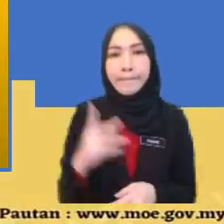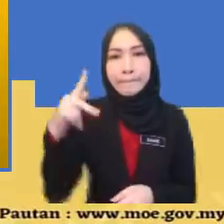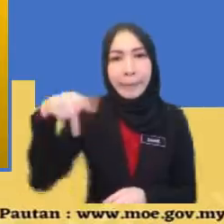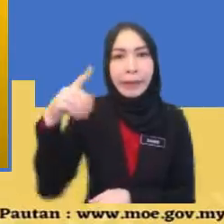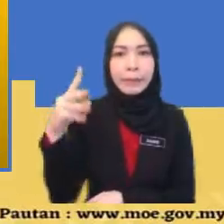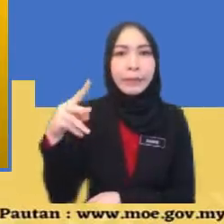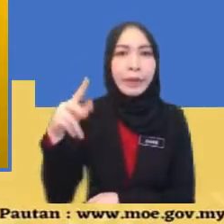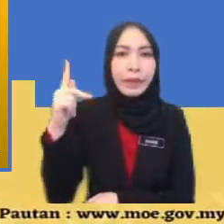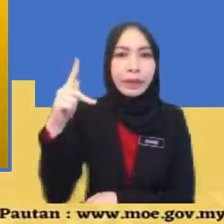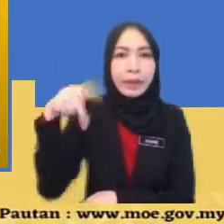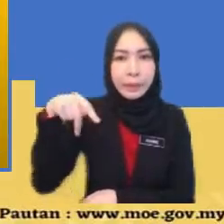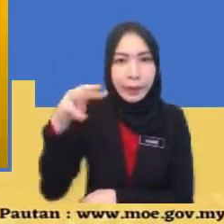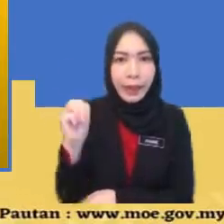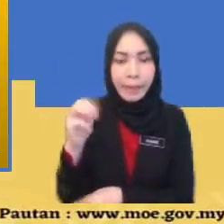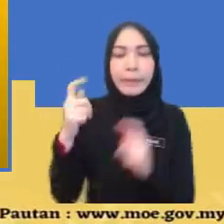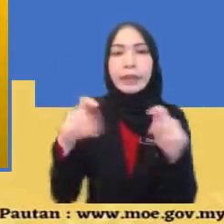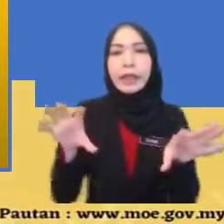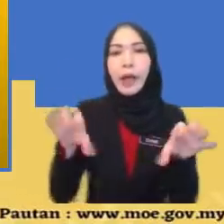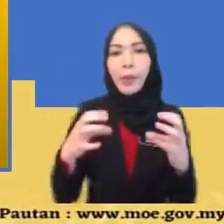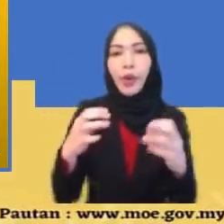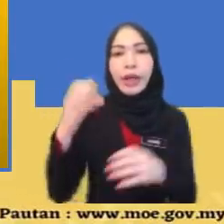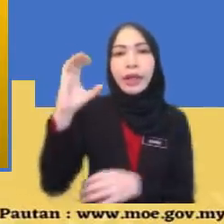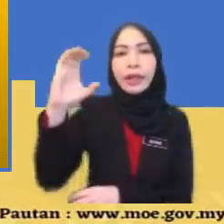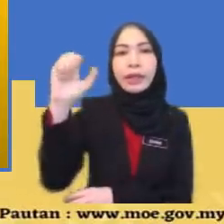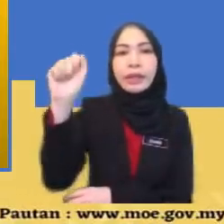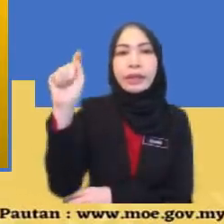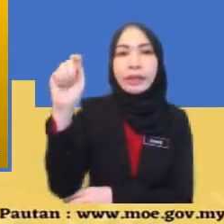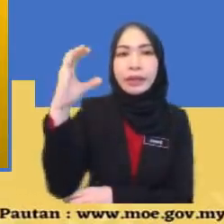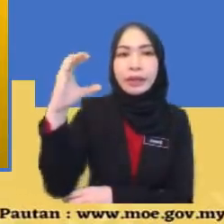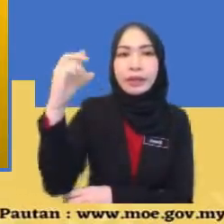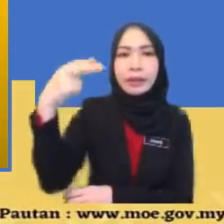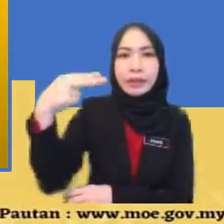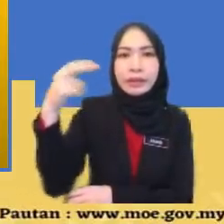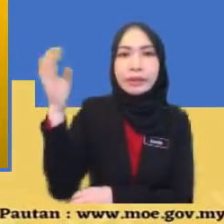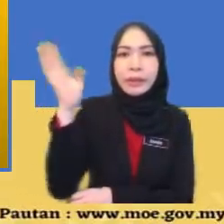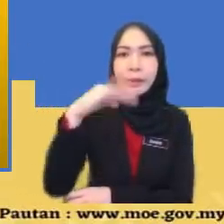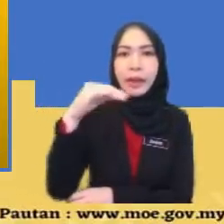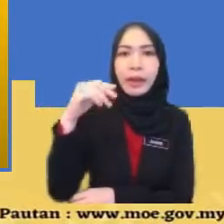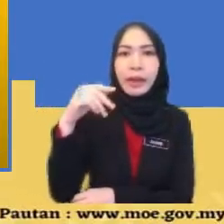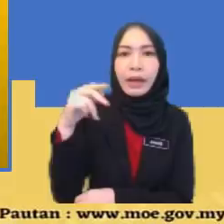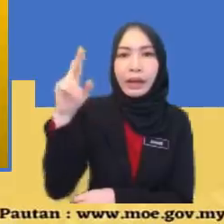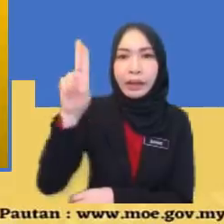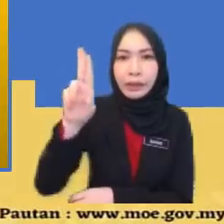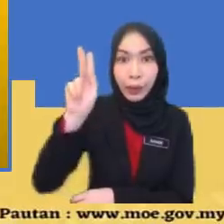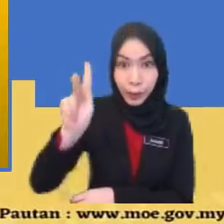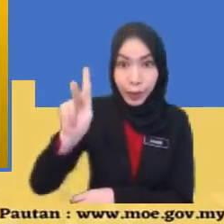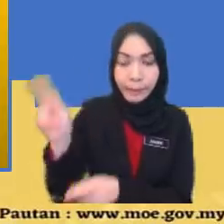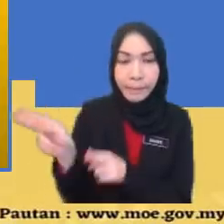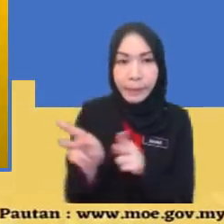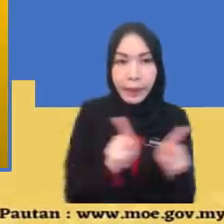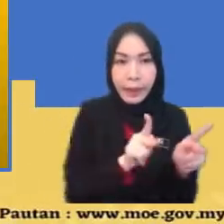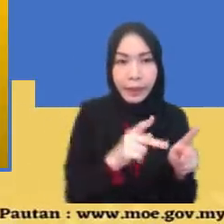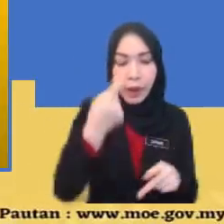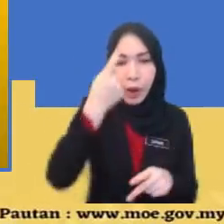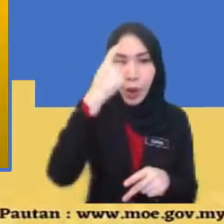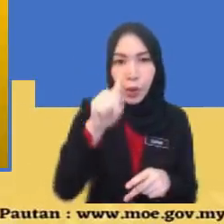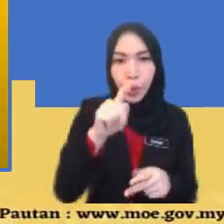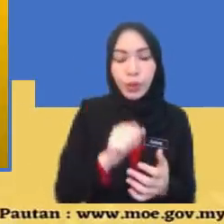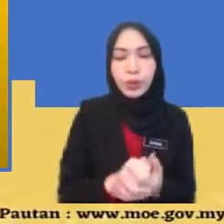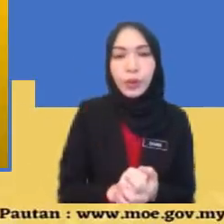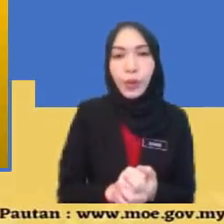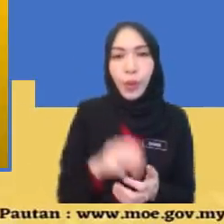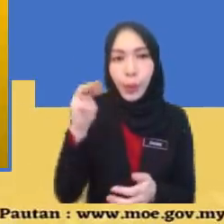Sep 2012 1 sehinggalah nanti 28 Feb 2012 patkan